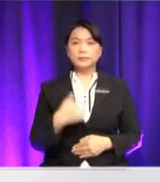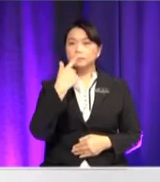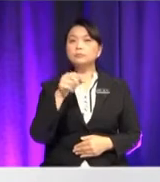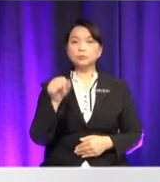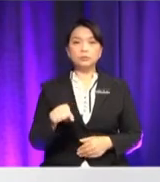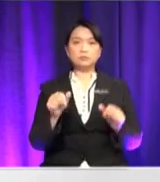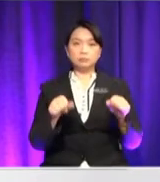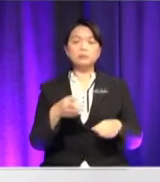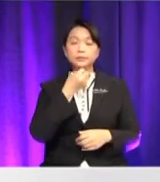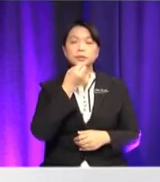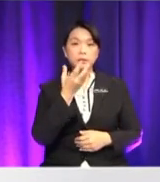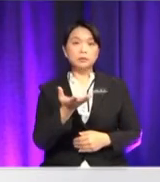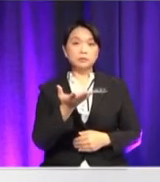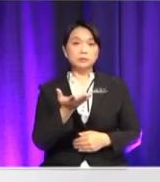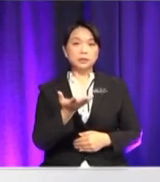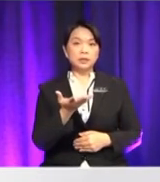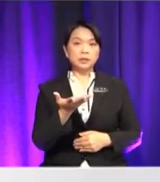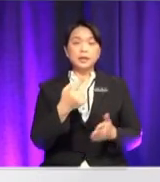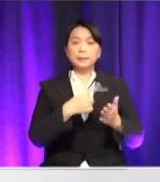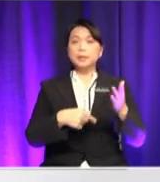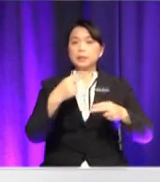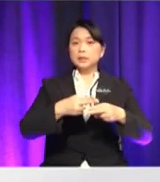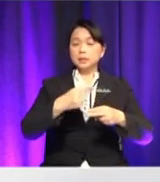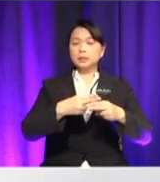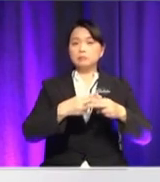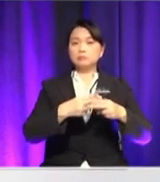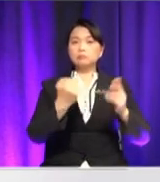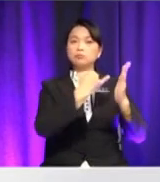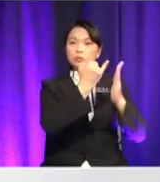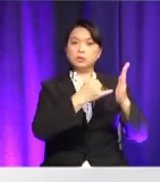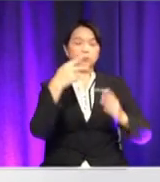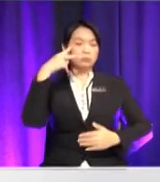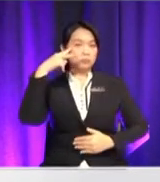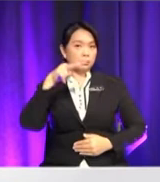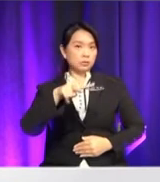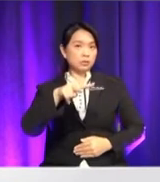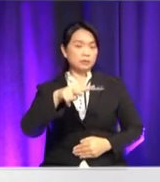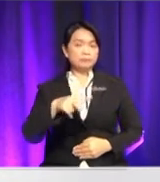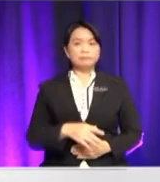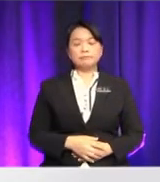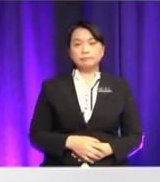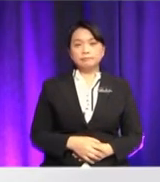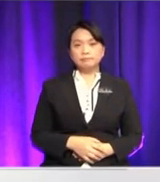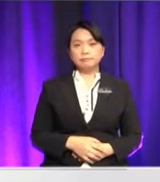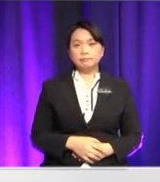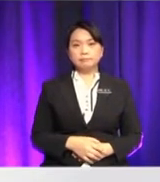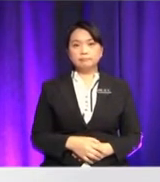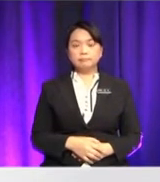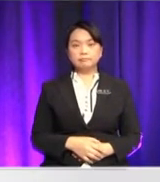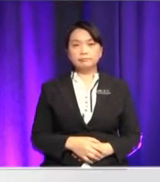siapa Nah bagi tahukah cekgu Apakah nama lukisan pandangan adalah lukisan bangunan ini